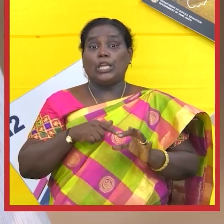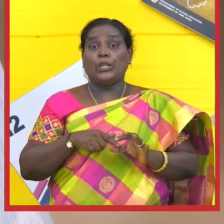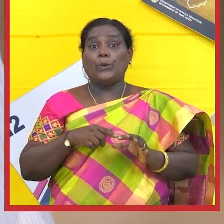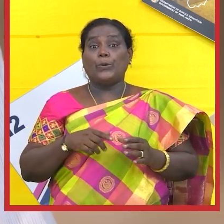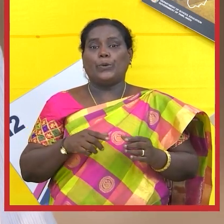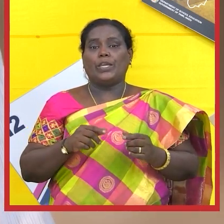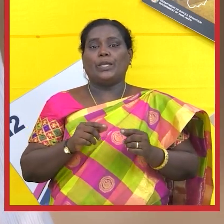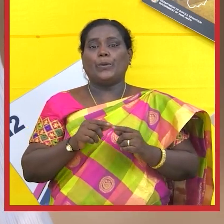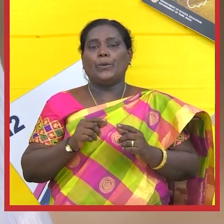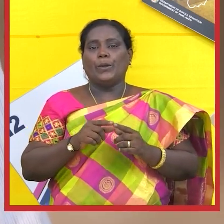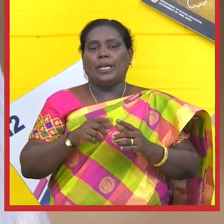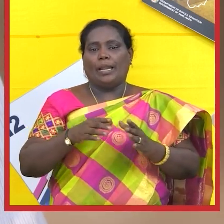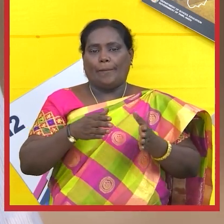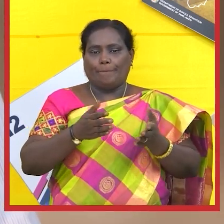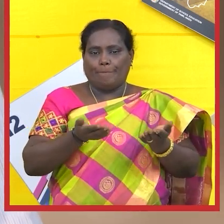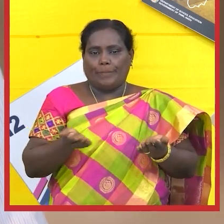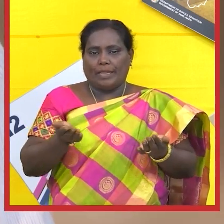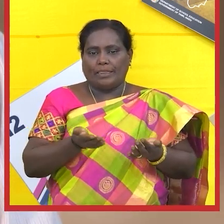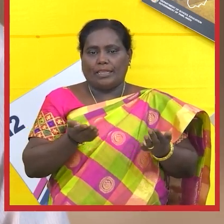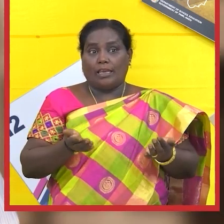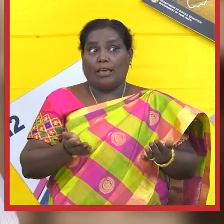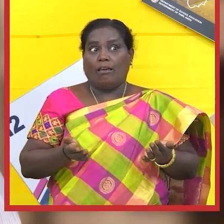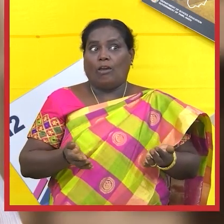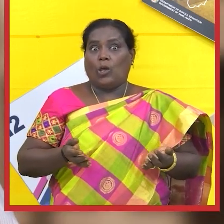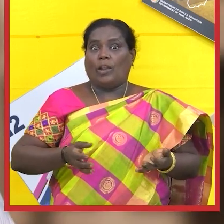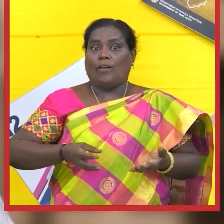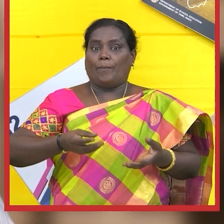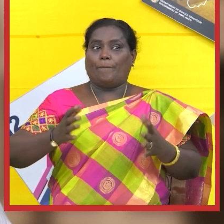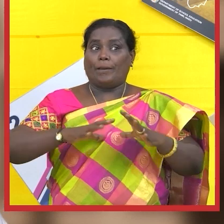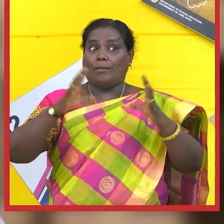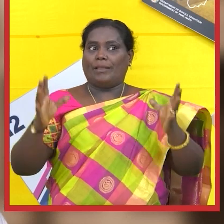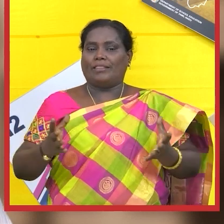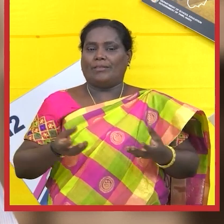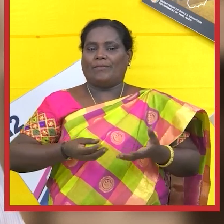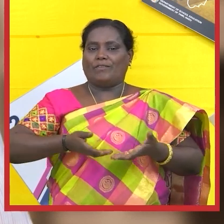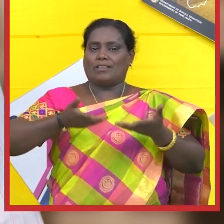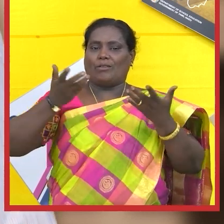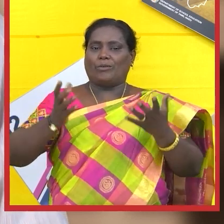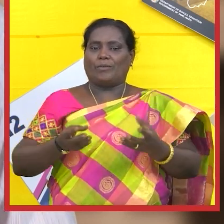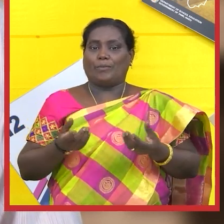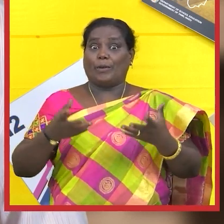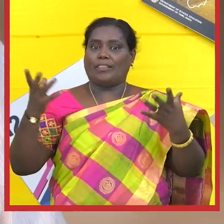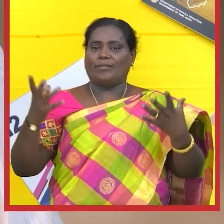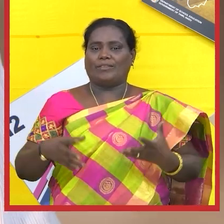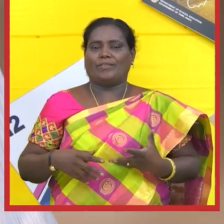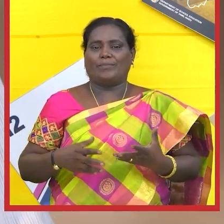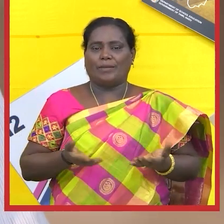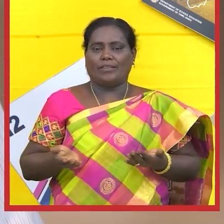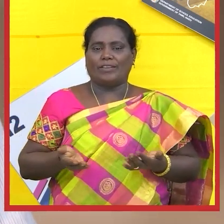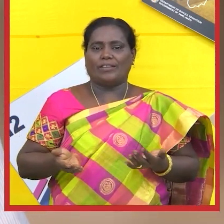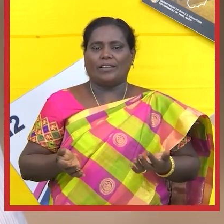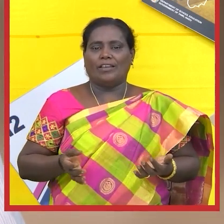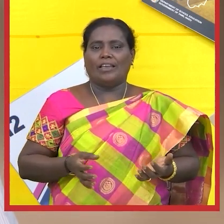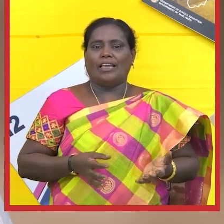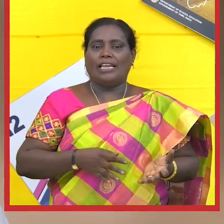பெரியார் இவே ராமசாமி அவர்கள் ஒரு வசதியான குடும்பத்திலே பிறந்தவர். வாரணாசி போன்ற இடங்களுக்கெல்லாம் சென்று இந்து சமயத்தினுடைய சில